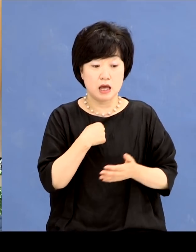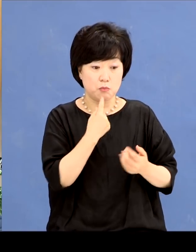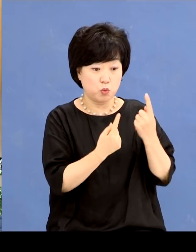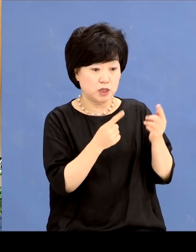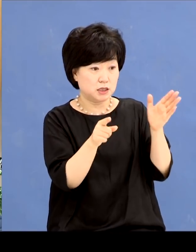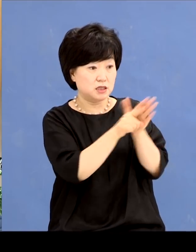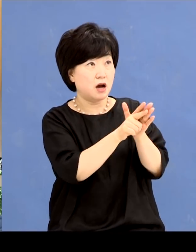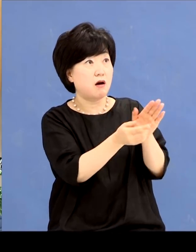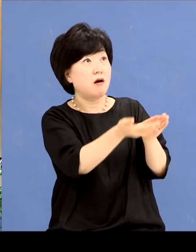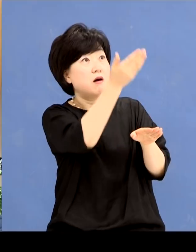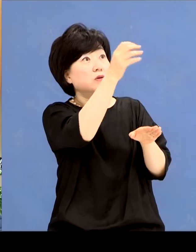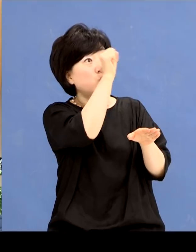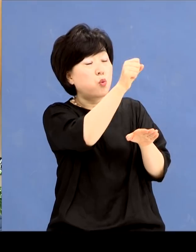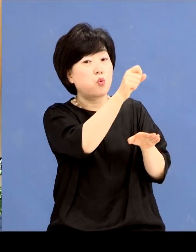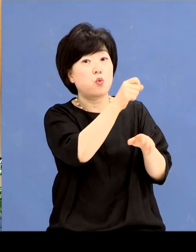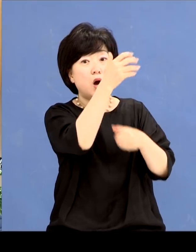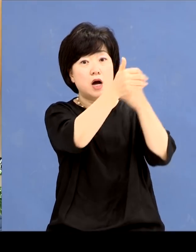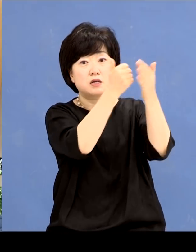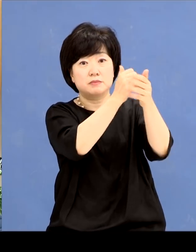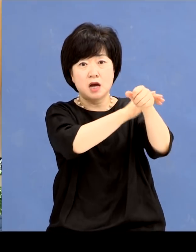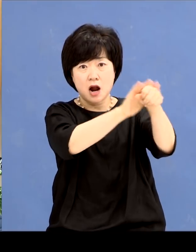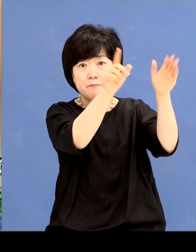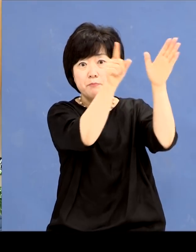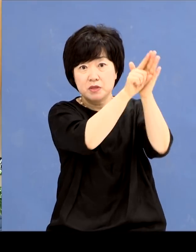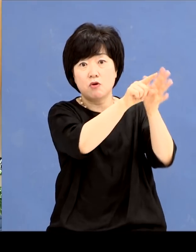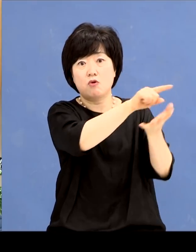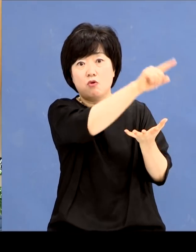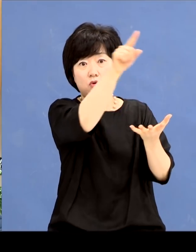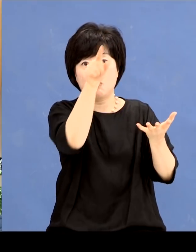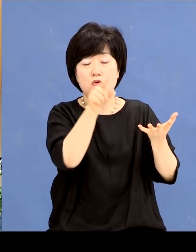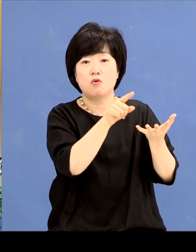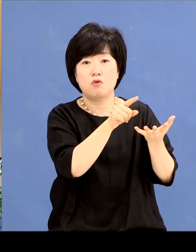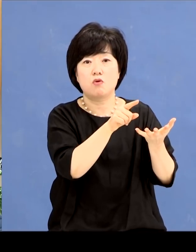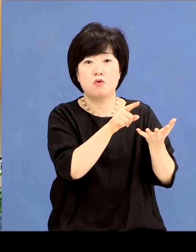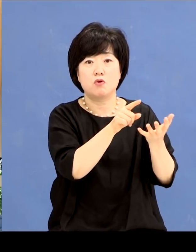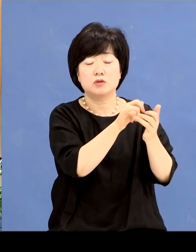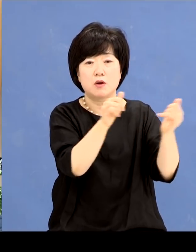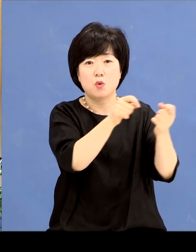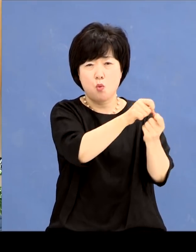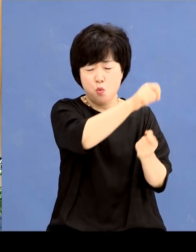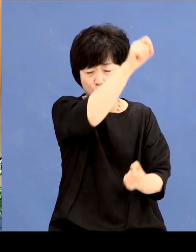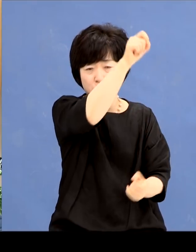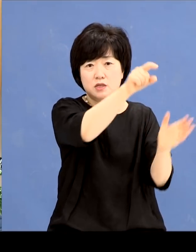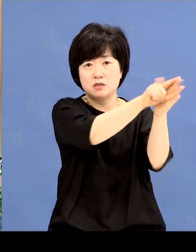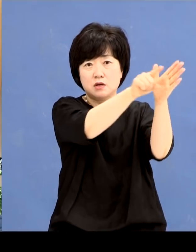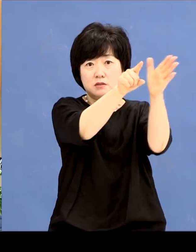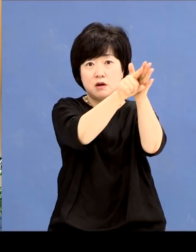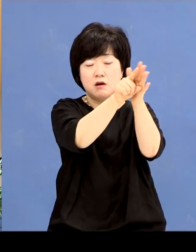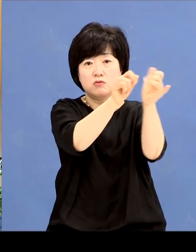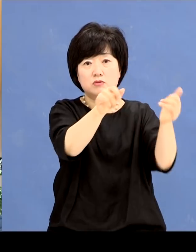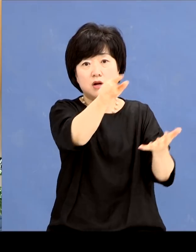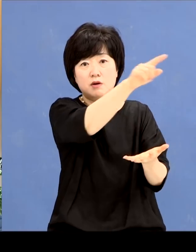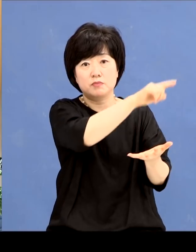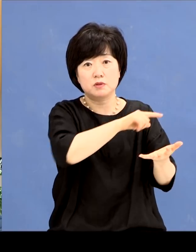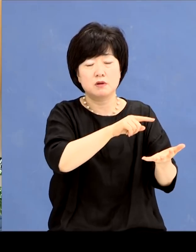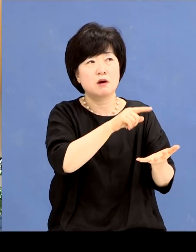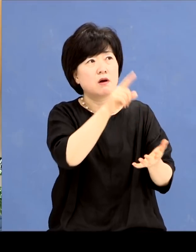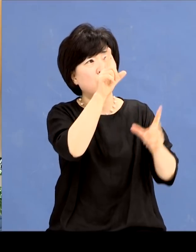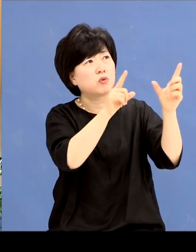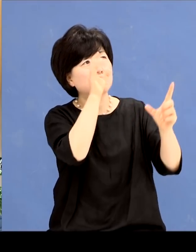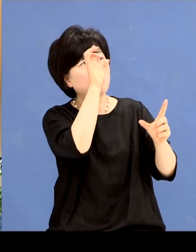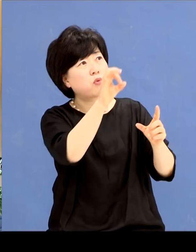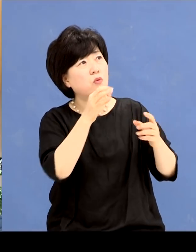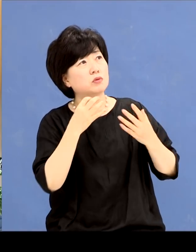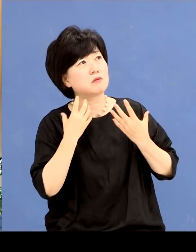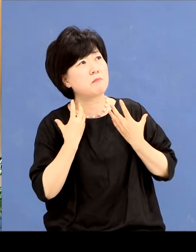저보다 신앙이 더 좋으시고 저보다도 하나님을 믿으신 시간들이 더 오래되셨는데 네. 네. 그분들이 이제 하는